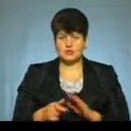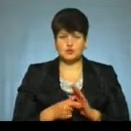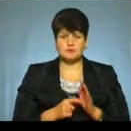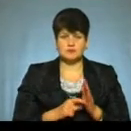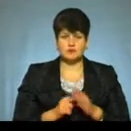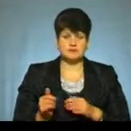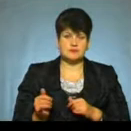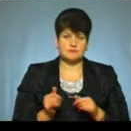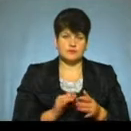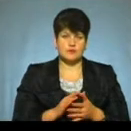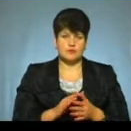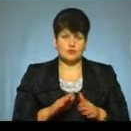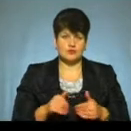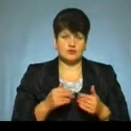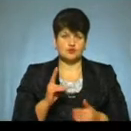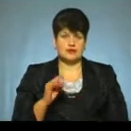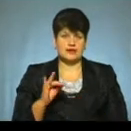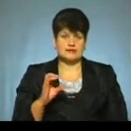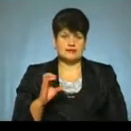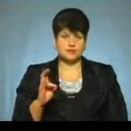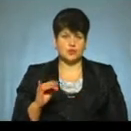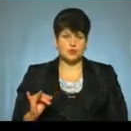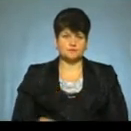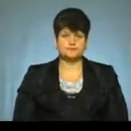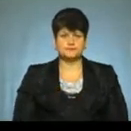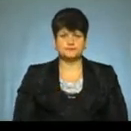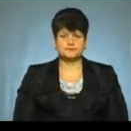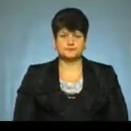аби забезпечити подачу кисню.